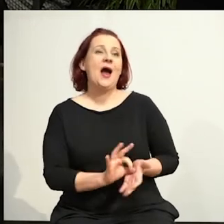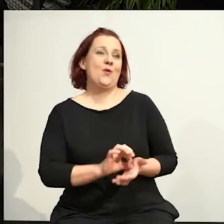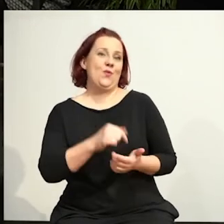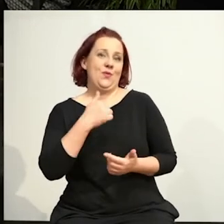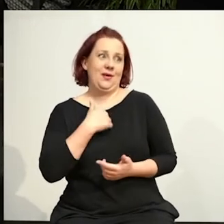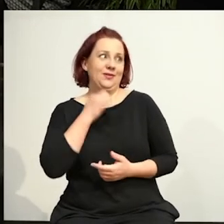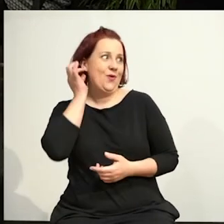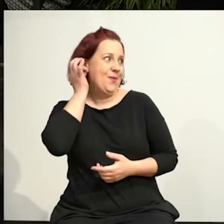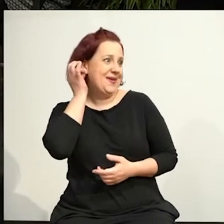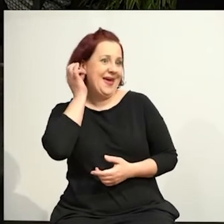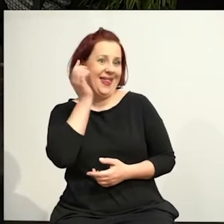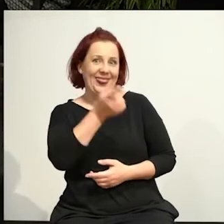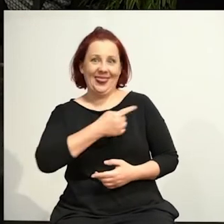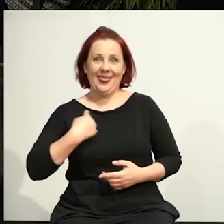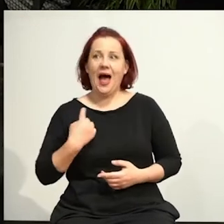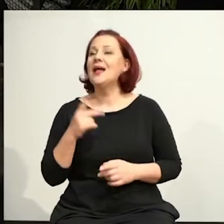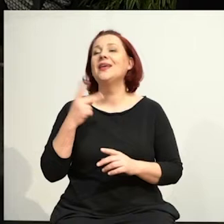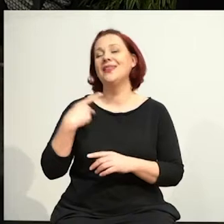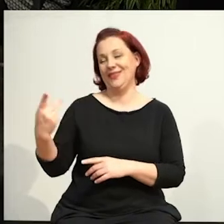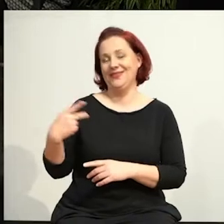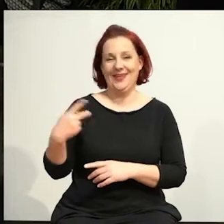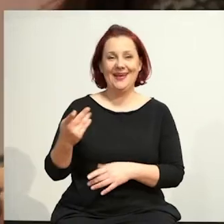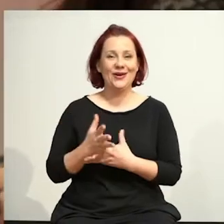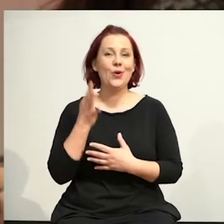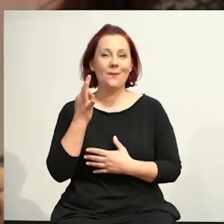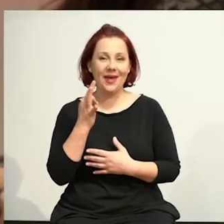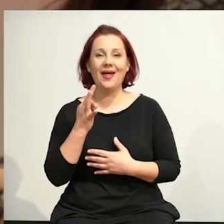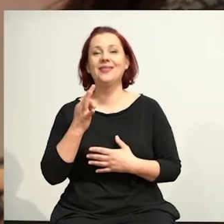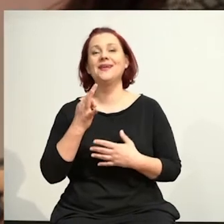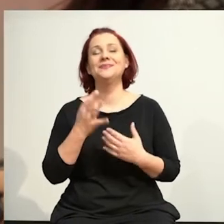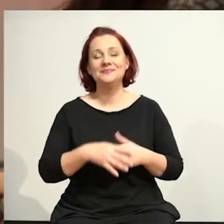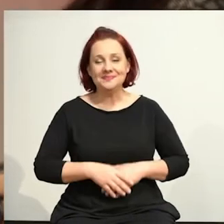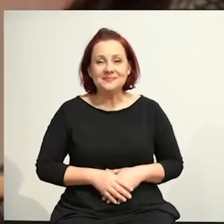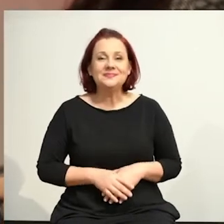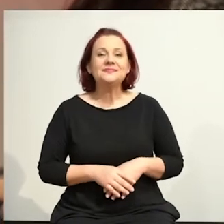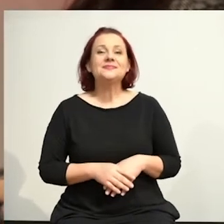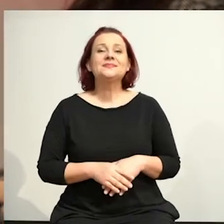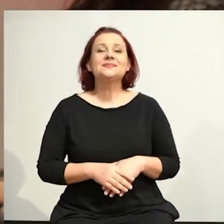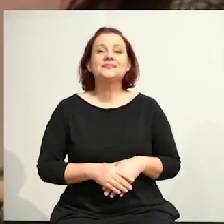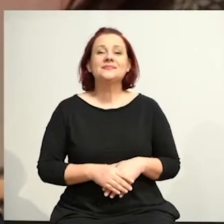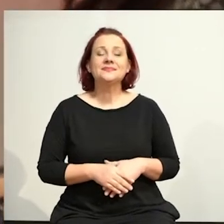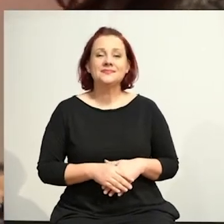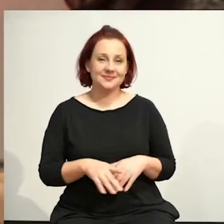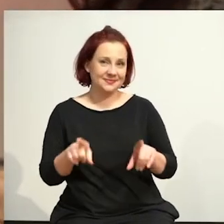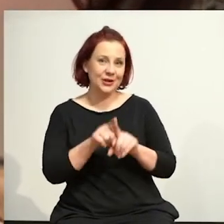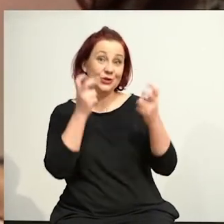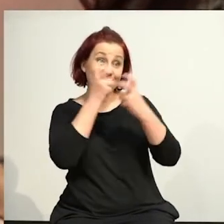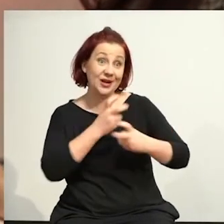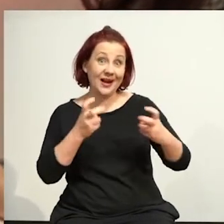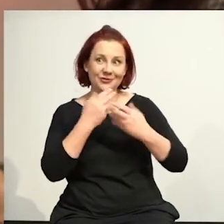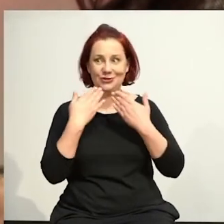jedną kobietą. O, jesteśmy dwiema kobietami, które tutaj dla urozmaicenia i też dla urozmaicenia przede wszystkim